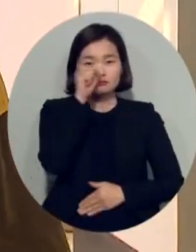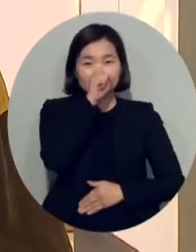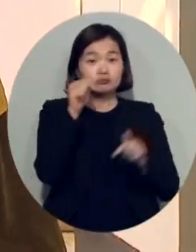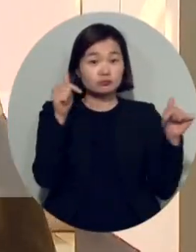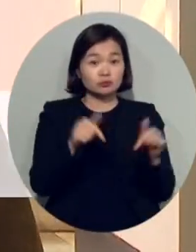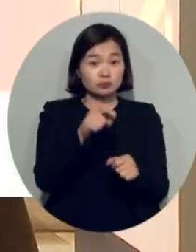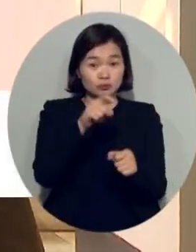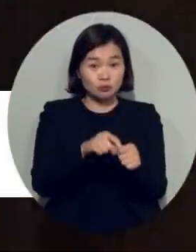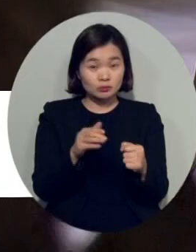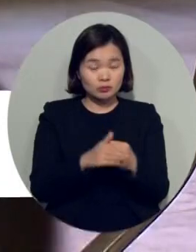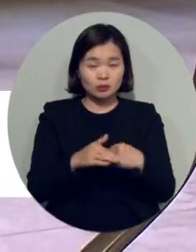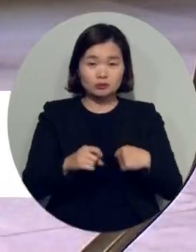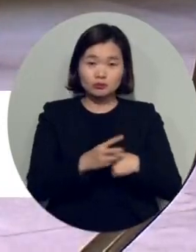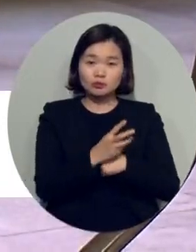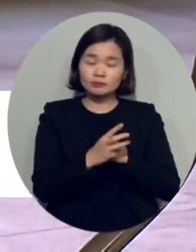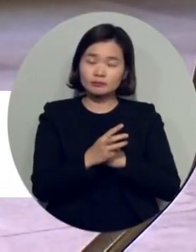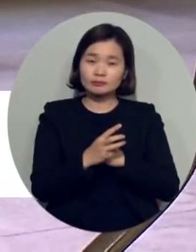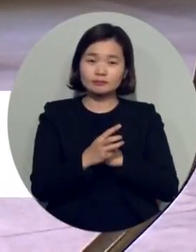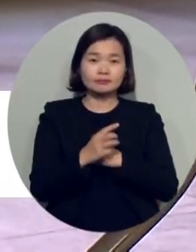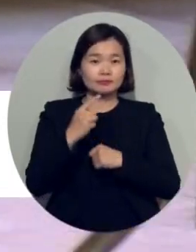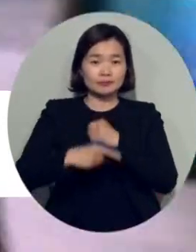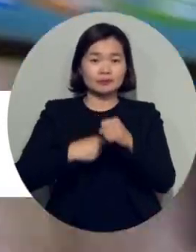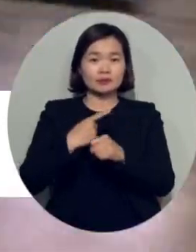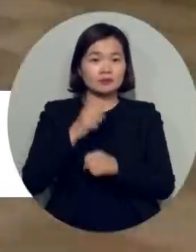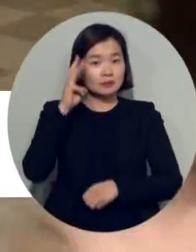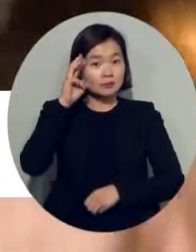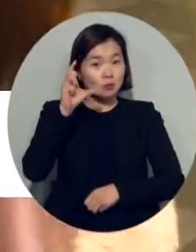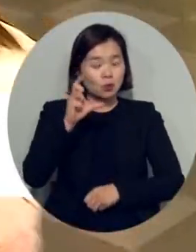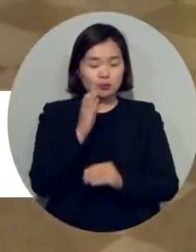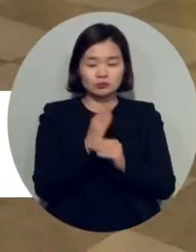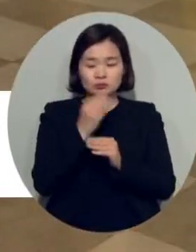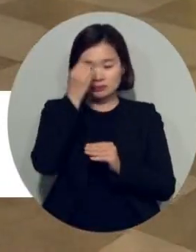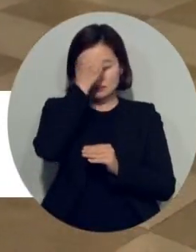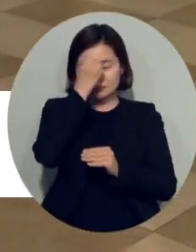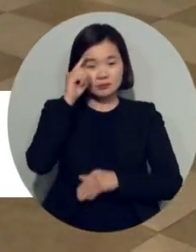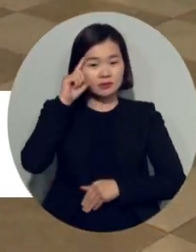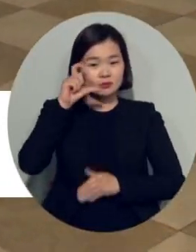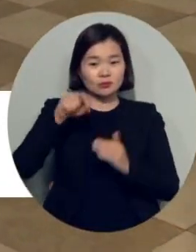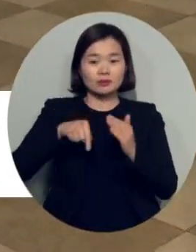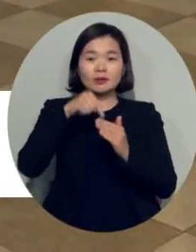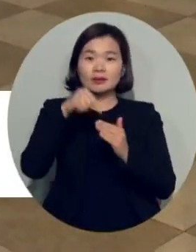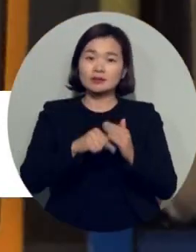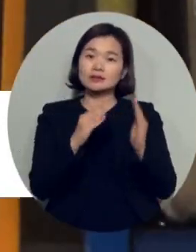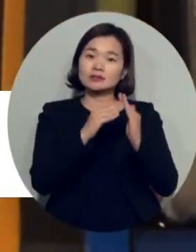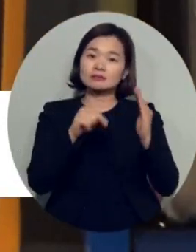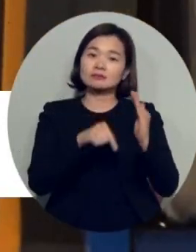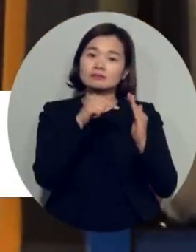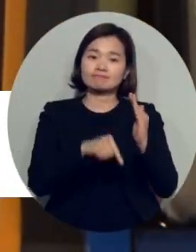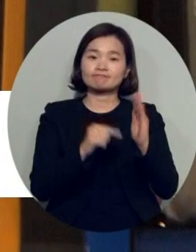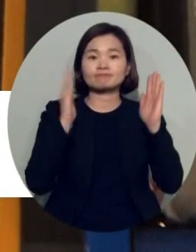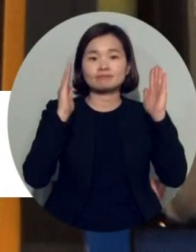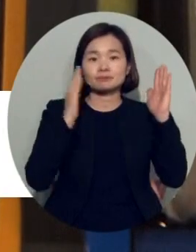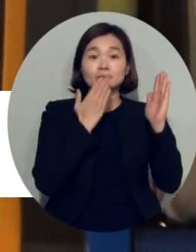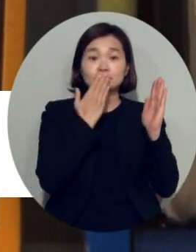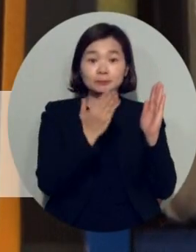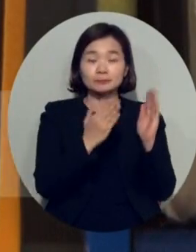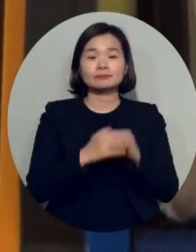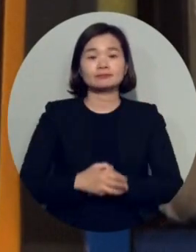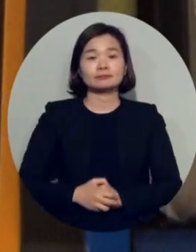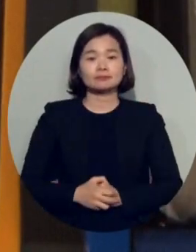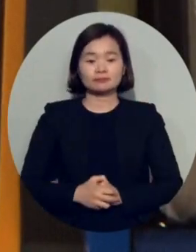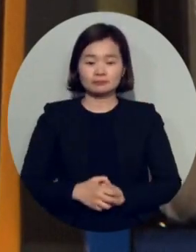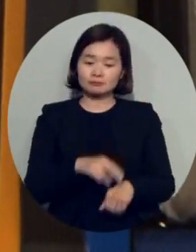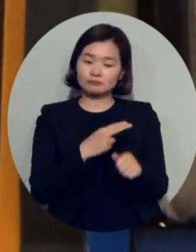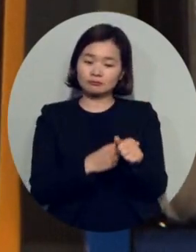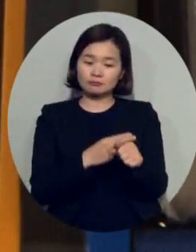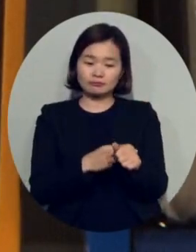위해 초등학교는 연간 35일, 중고등학교는 15일 안에서 가정학습을 할 수 있겠습니다.